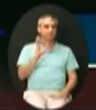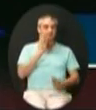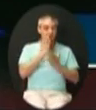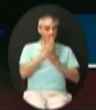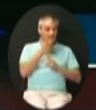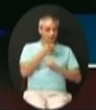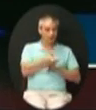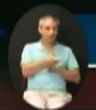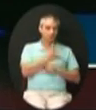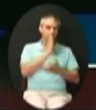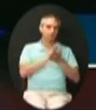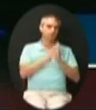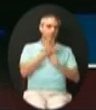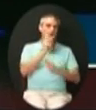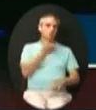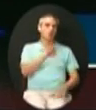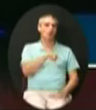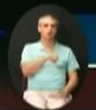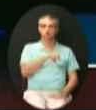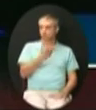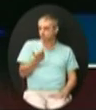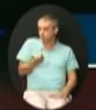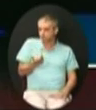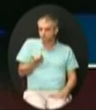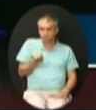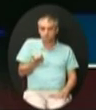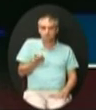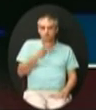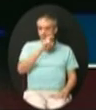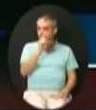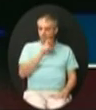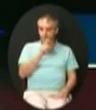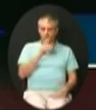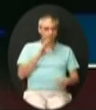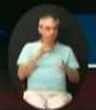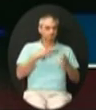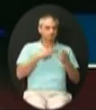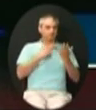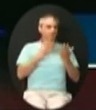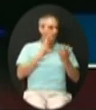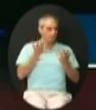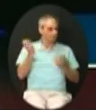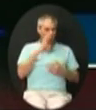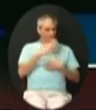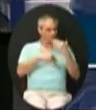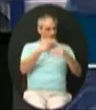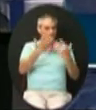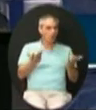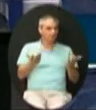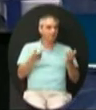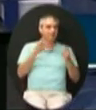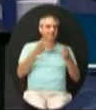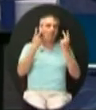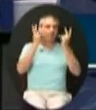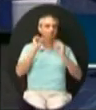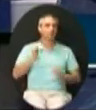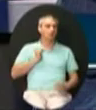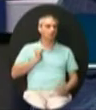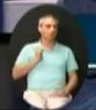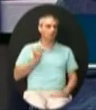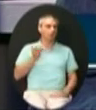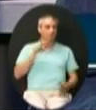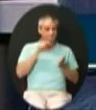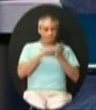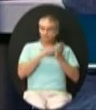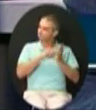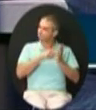אולי הוא הרגע שיכולת לעבור אותו. לעבור אבולוציה, דוקטור נחמן שי. אולי, למה, מה אכפת למה לך? למה אני צריך שיעבור אבולוציה? זה הערכים של למה צה"ל. למה חשוב